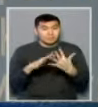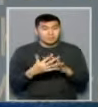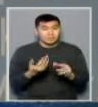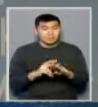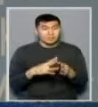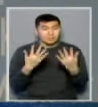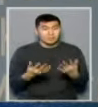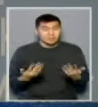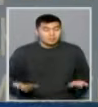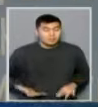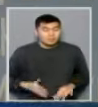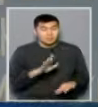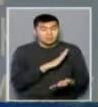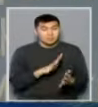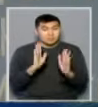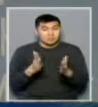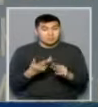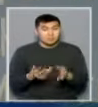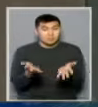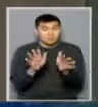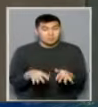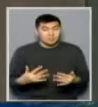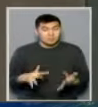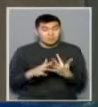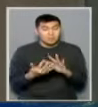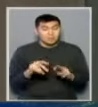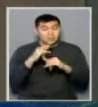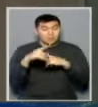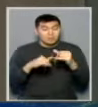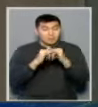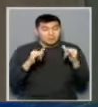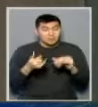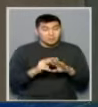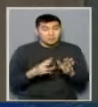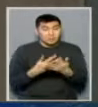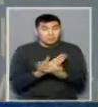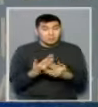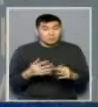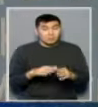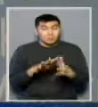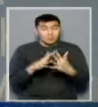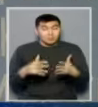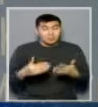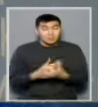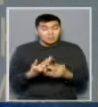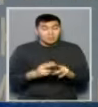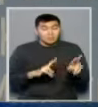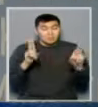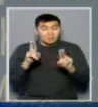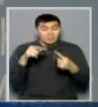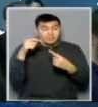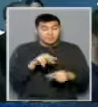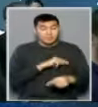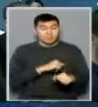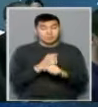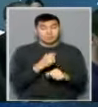Енді ауылда өскен ғой, енді ауылдан кетіп қалмасын, сол ауыл саласын ары қарай дамыту. Сол үшін біз заманға сай жұмыс істейміз, заманға сай қарауымыз керек соның